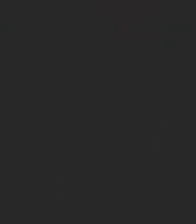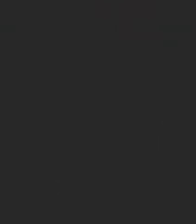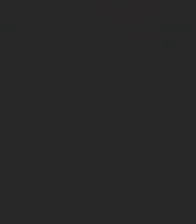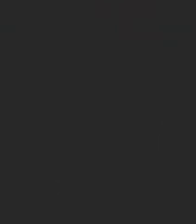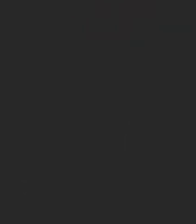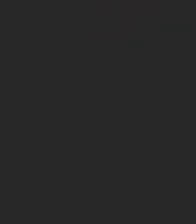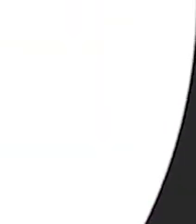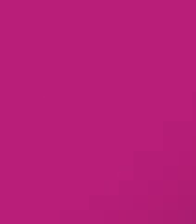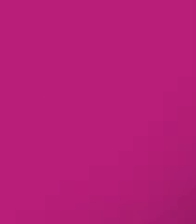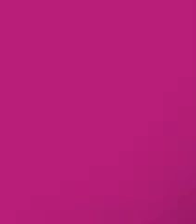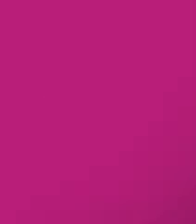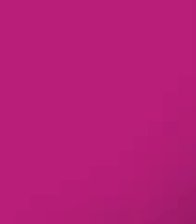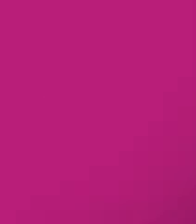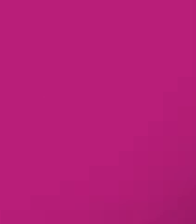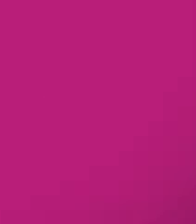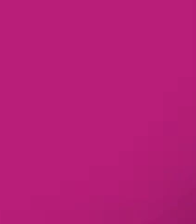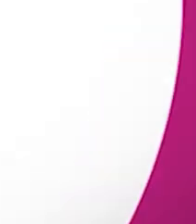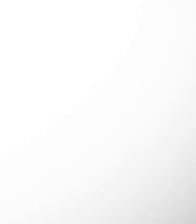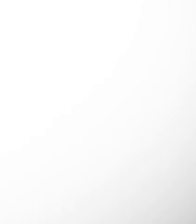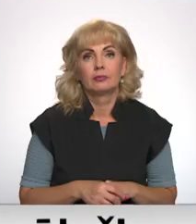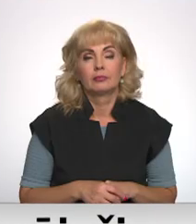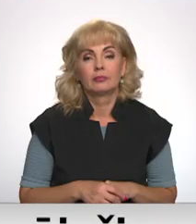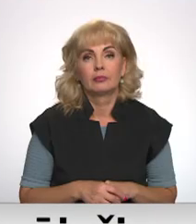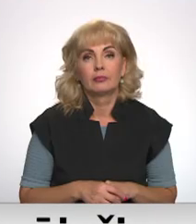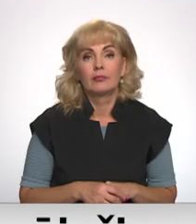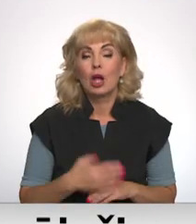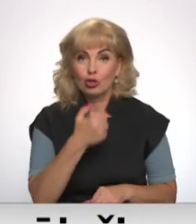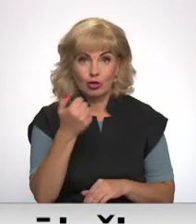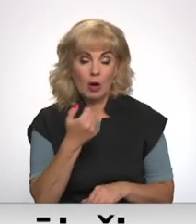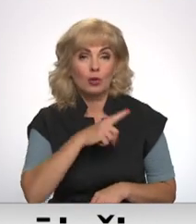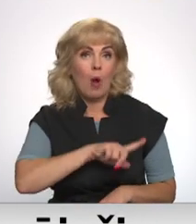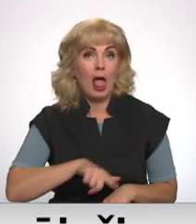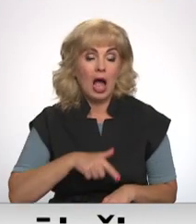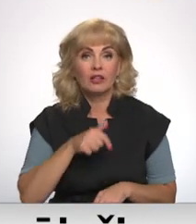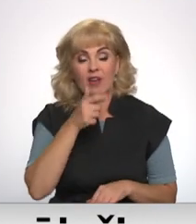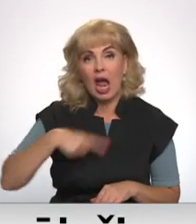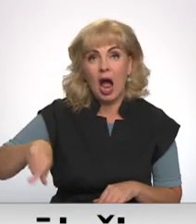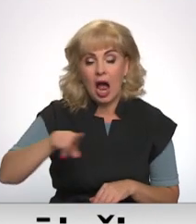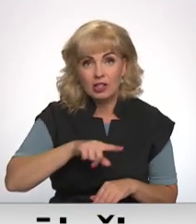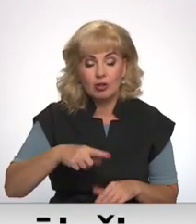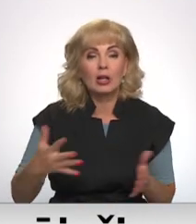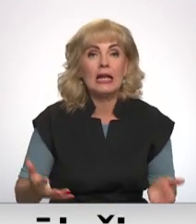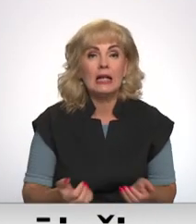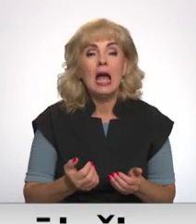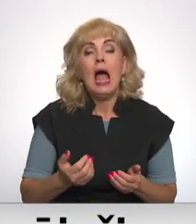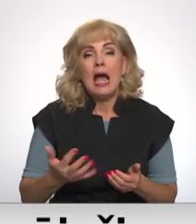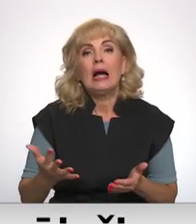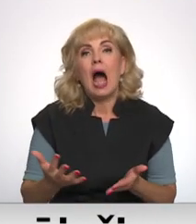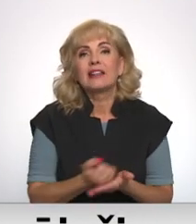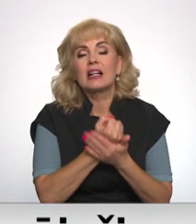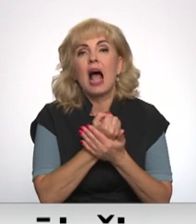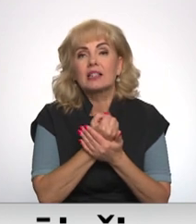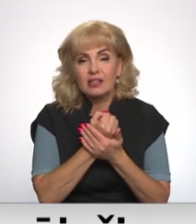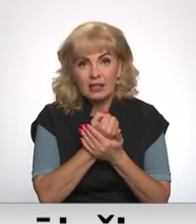Re! Viss ēters ir te! Šogad no Latvijas ūdeņiem izcelti 67 bojāgājušiem.